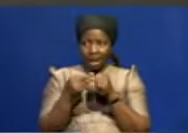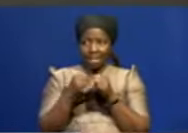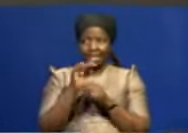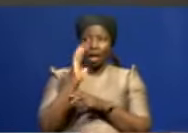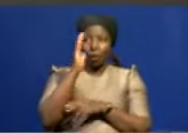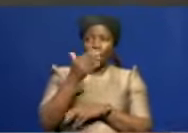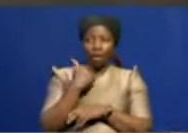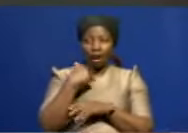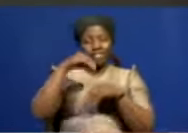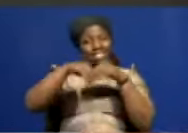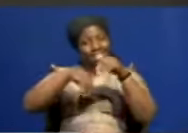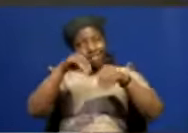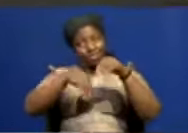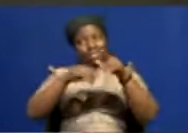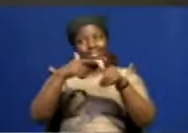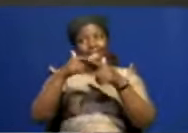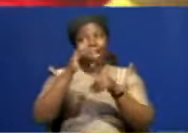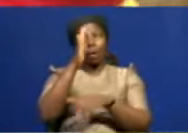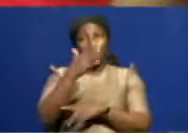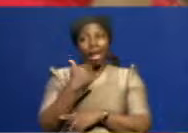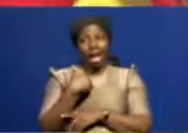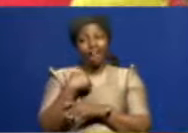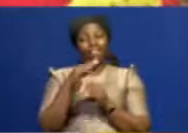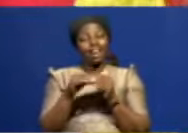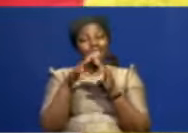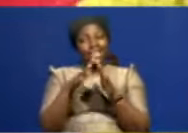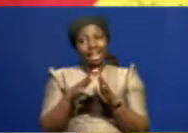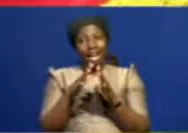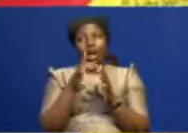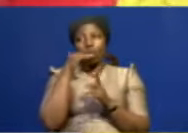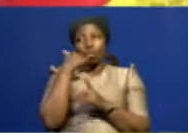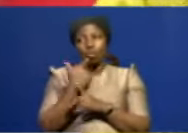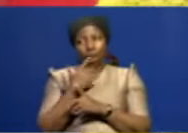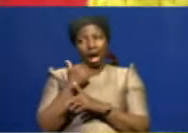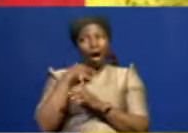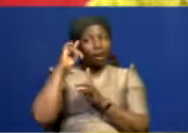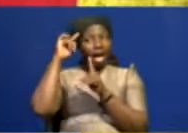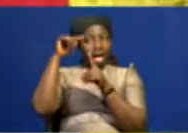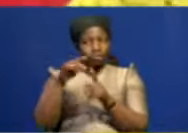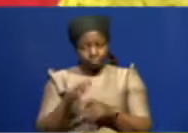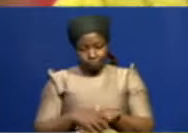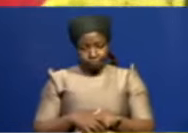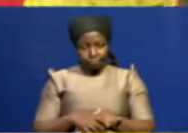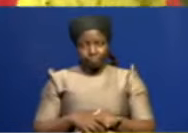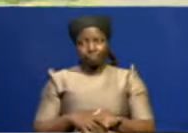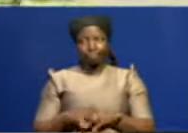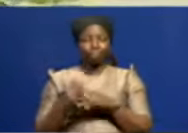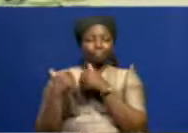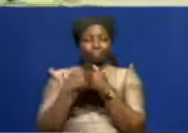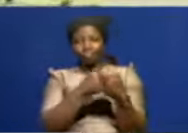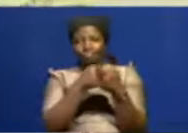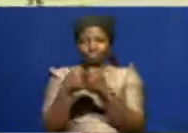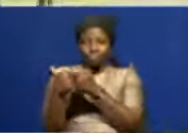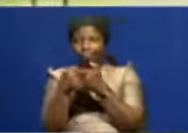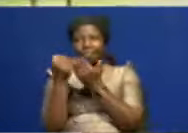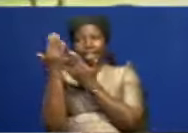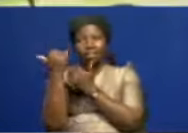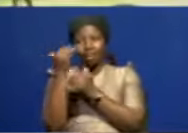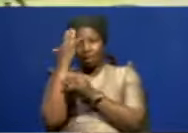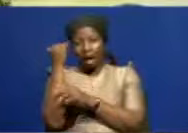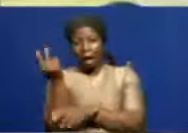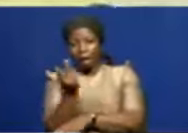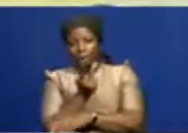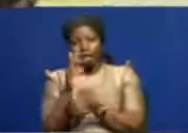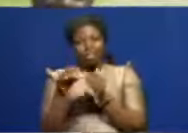uchaguzi, tutakuwa na viongozi walio na dira. Makabiliano kama hayo yalitarajiwa kwani viongozi hao wamekuwa wakitupiana cheche